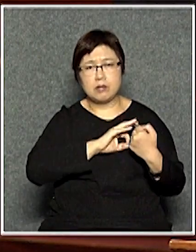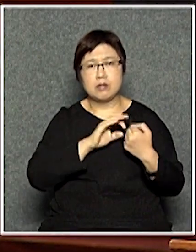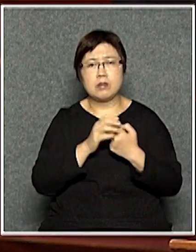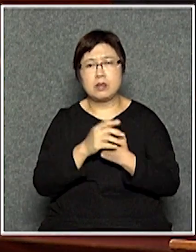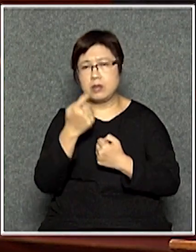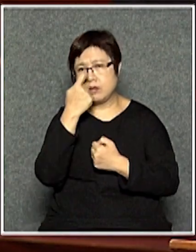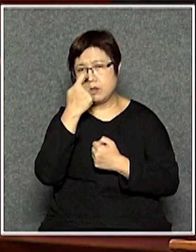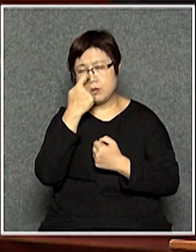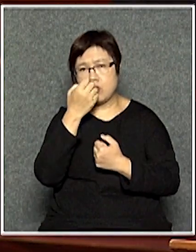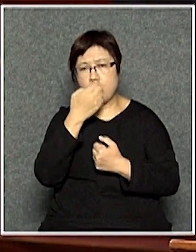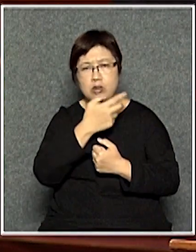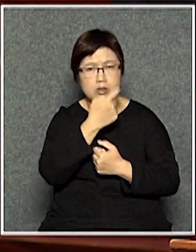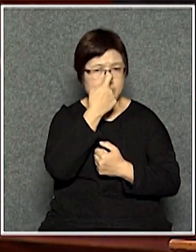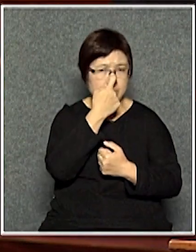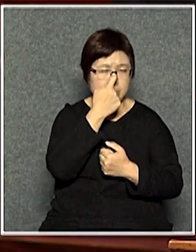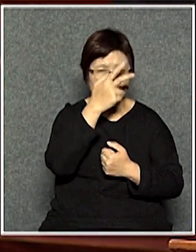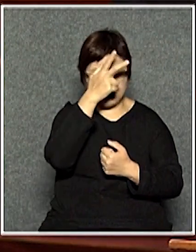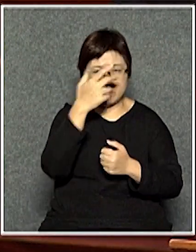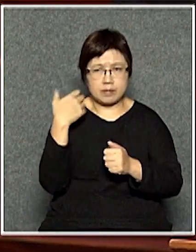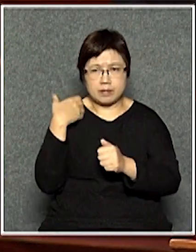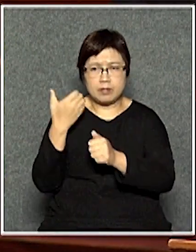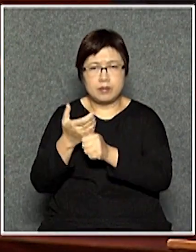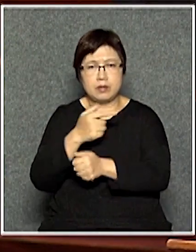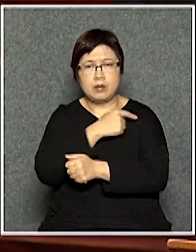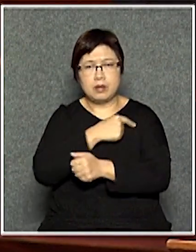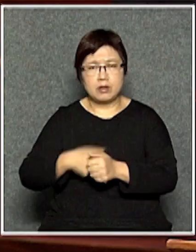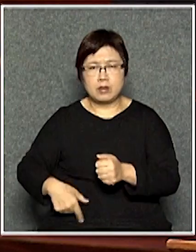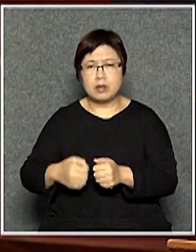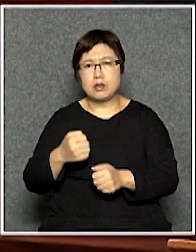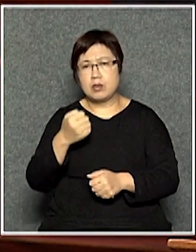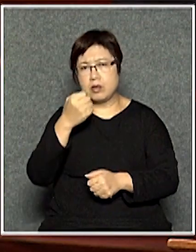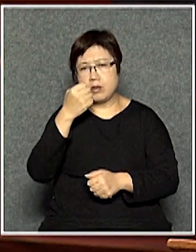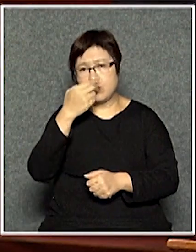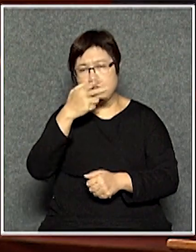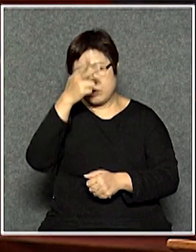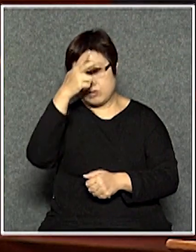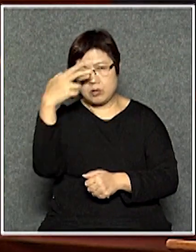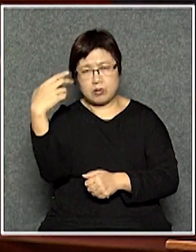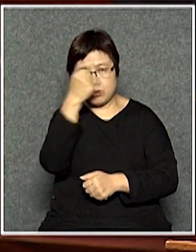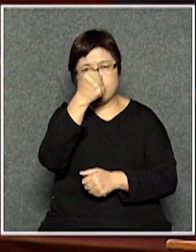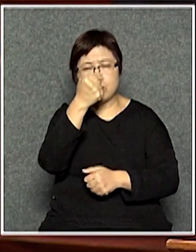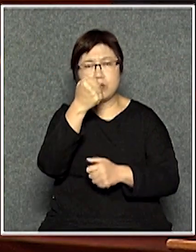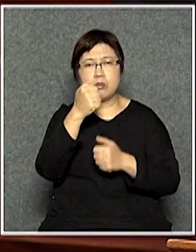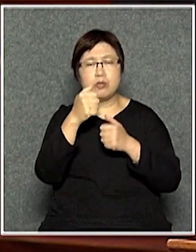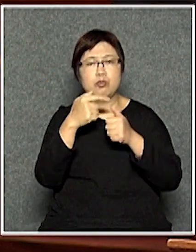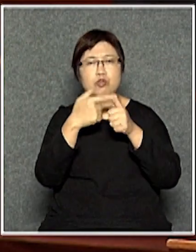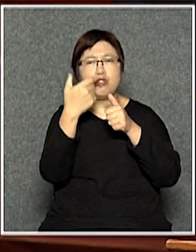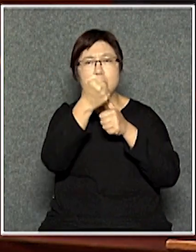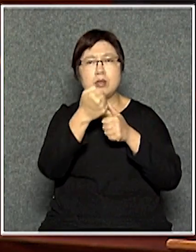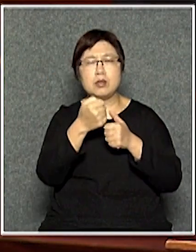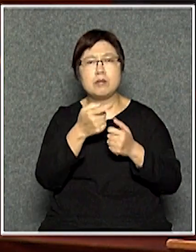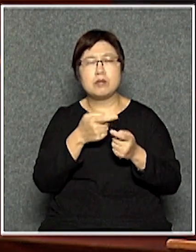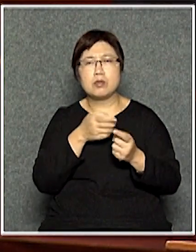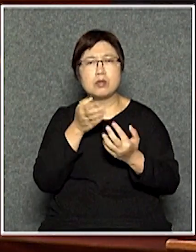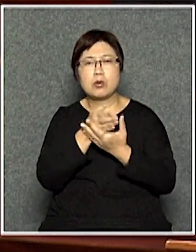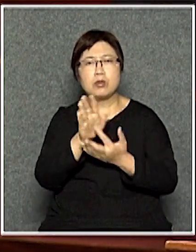國港英政府委任議員，港督做埋主席，他是不需要干預立法會的，他是控制立法